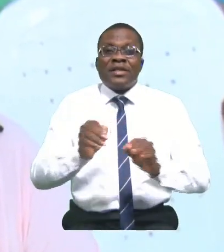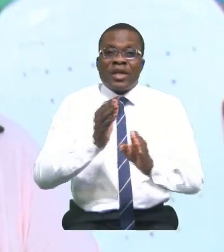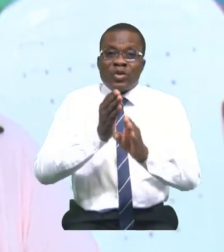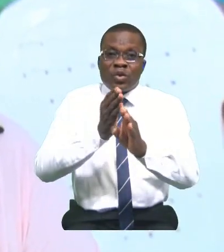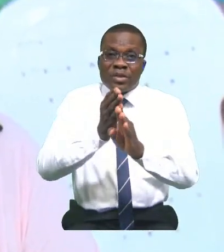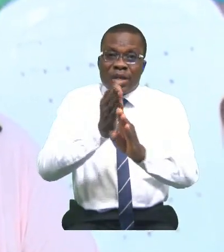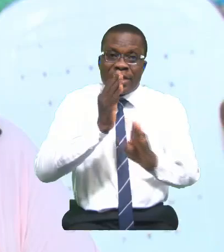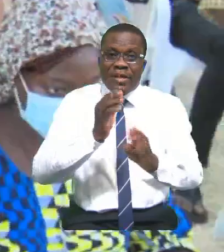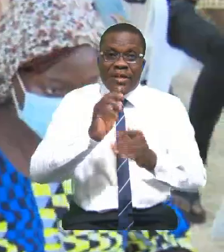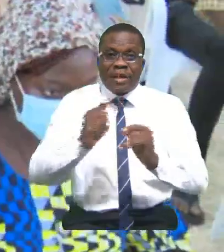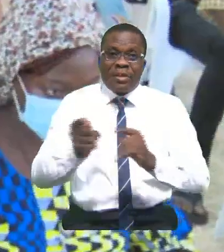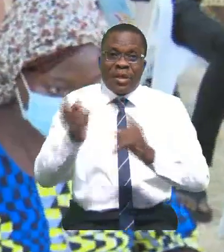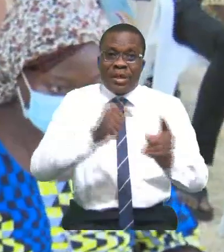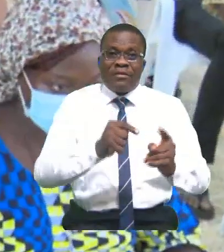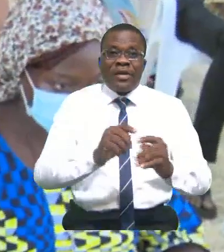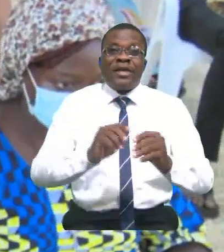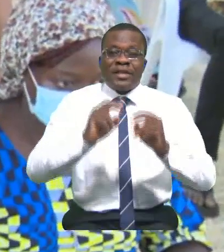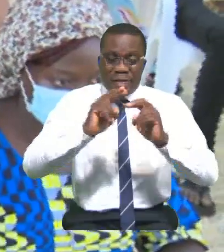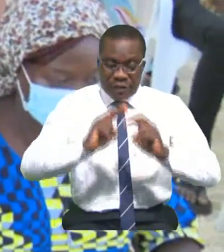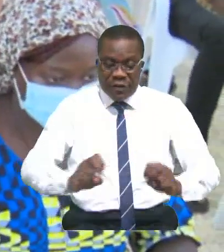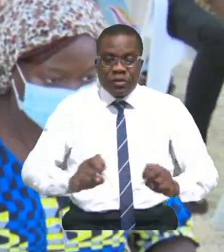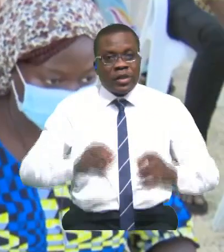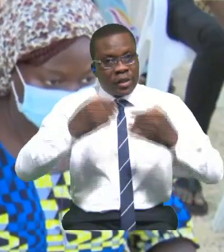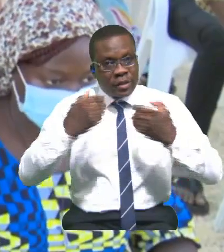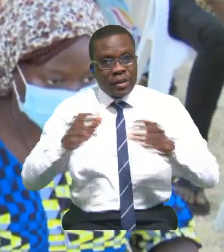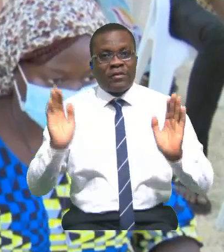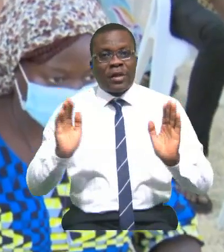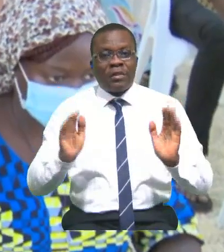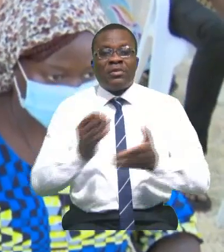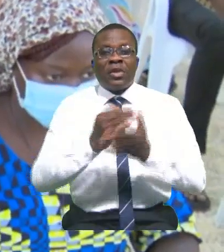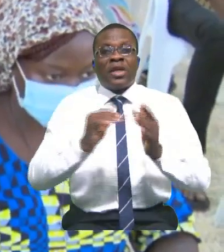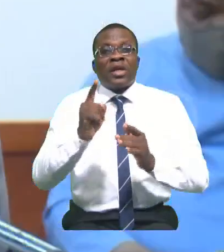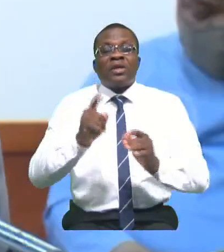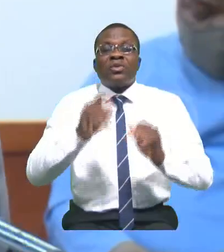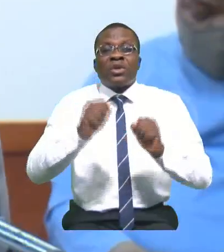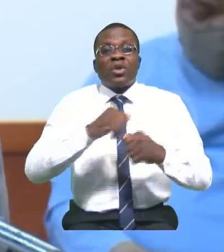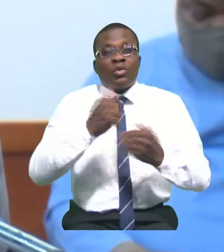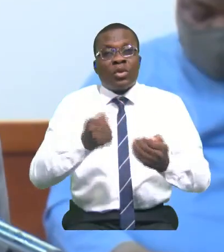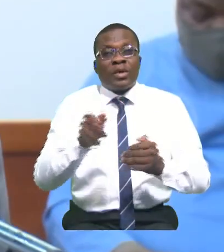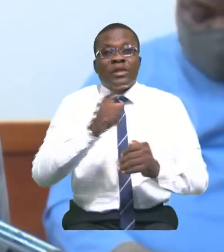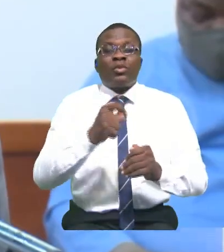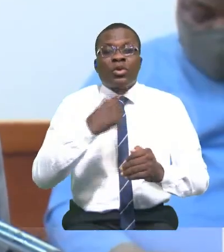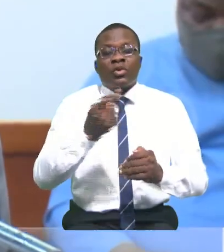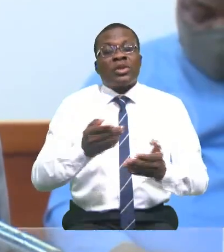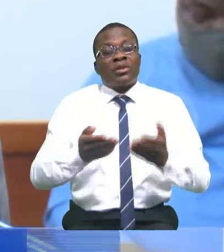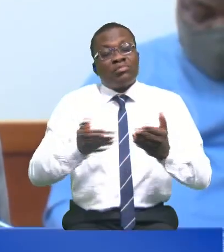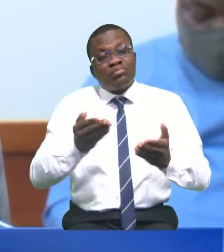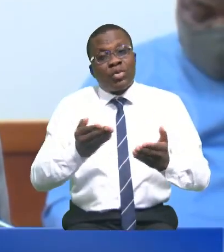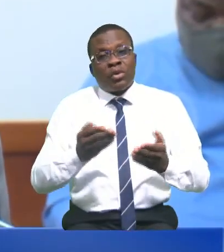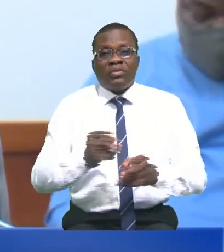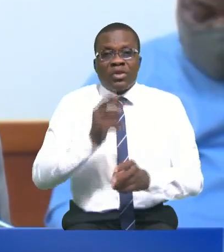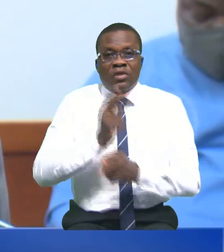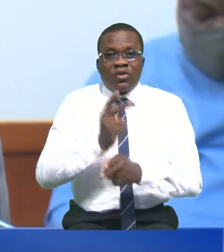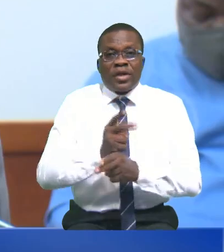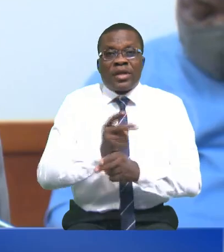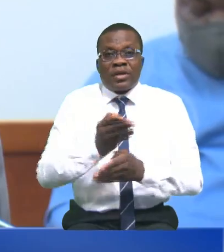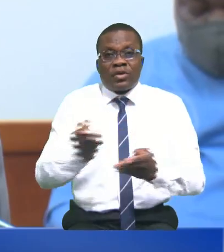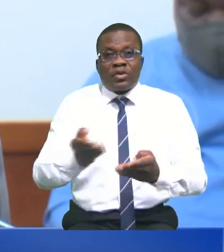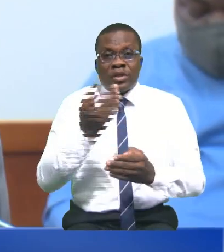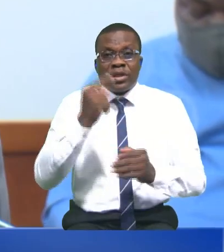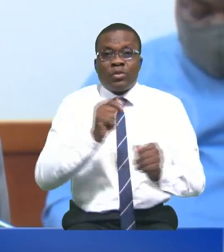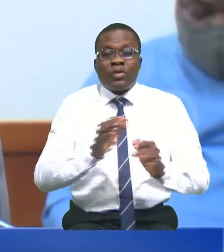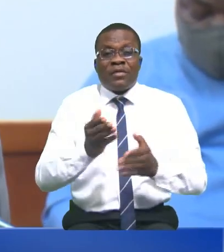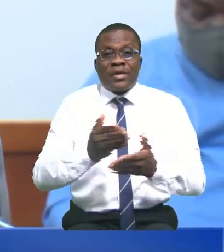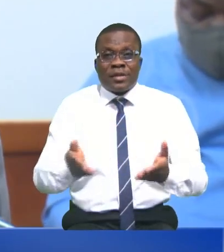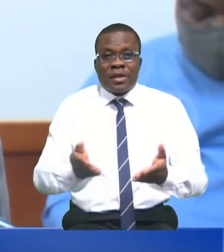il vient ici il fait son test il s'en va les quelquesuns qui ne pourrai pas c'est pour eux qu'on dit bon autant garder quelque chose ici pour pouvoir faire ça